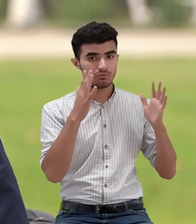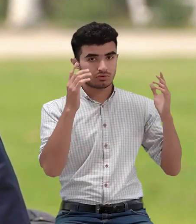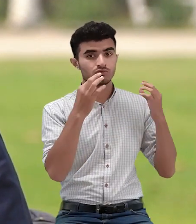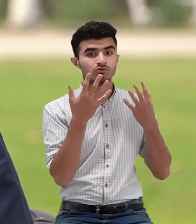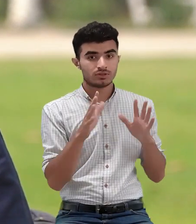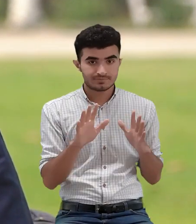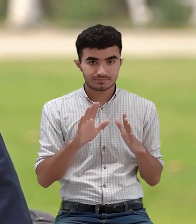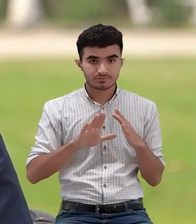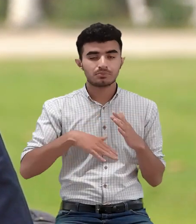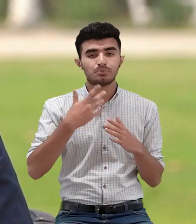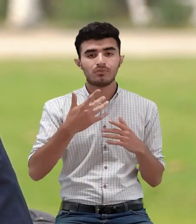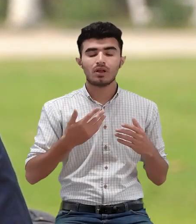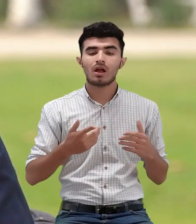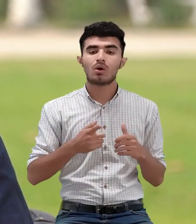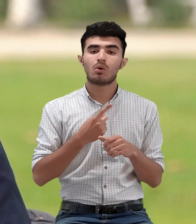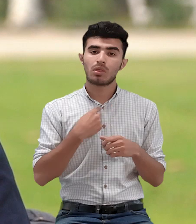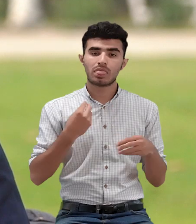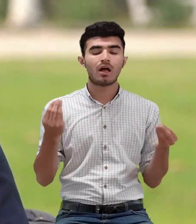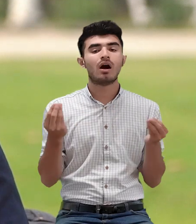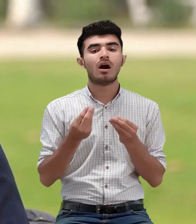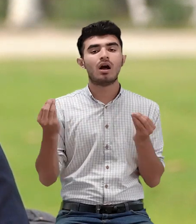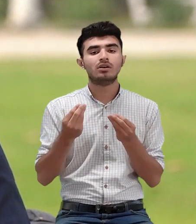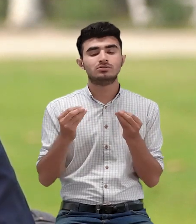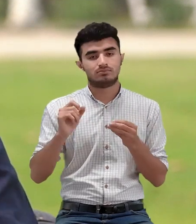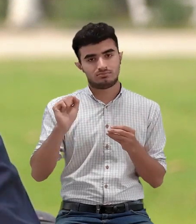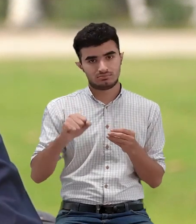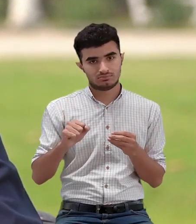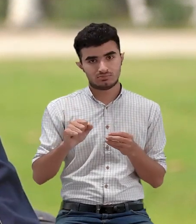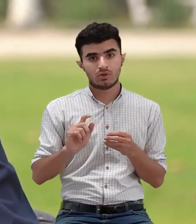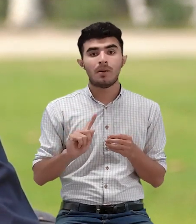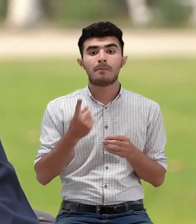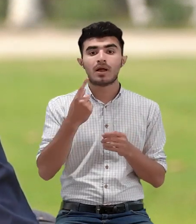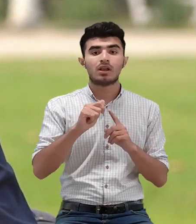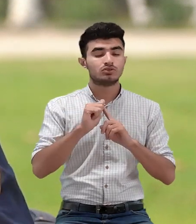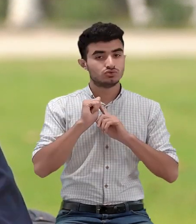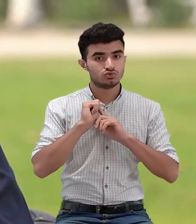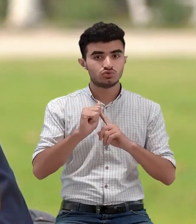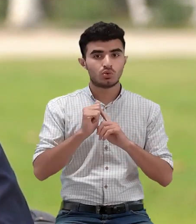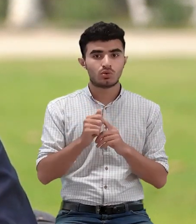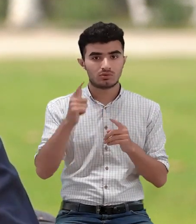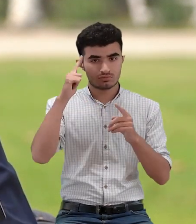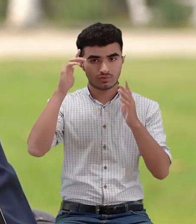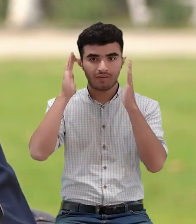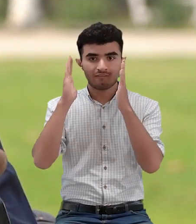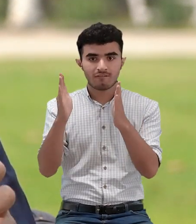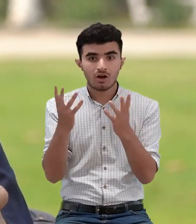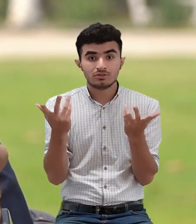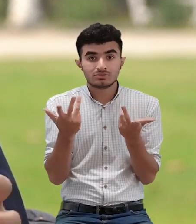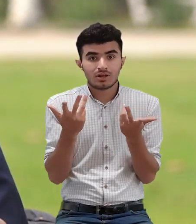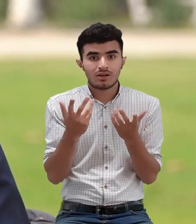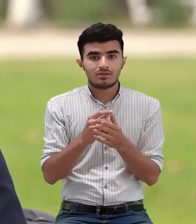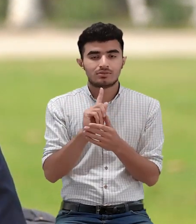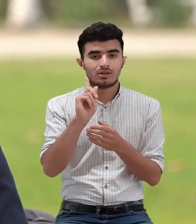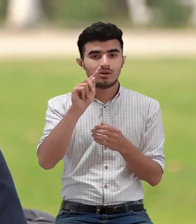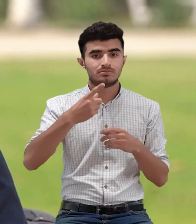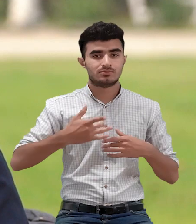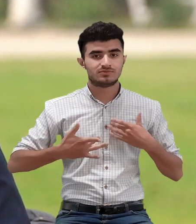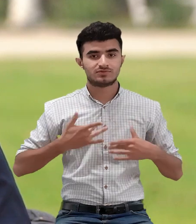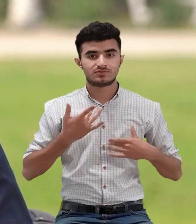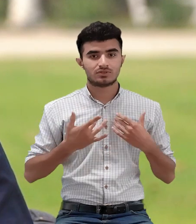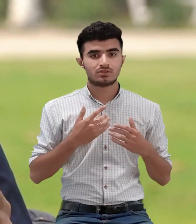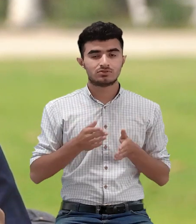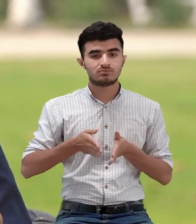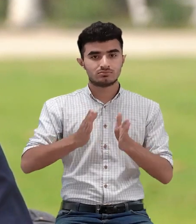शुरू कर दूँ, और यूँ मेरे लिए आसानी पैदा हो जाएगी। तो पहली जो रीज़न है हसद के ज़्यादा तकलीफ़ दे बन जाने